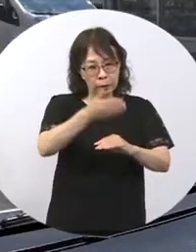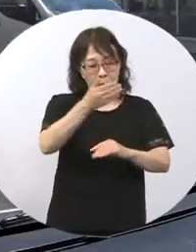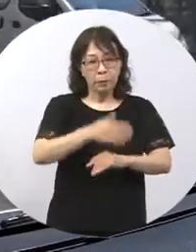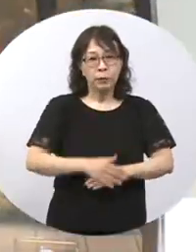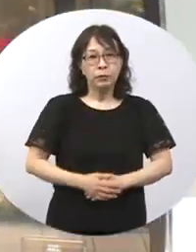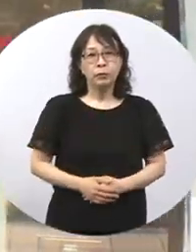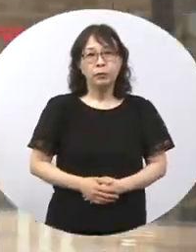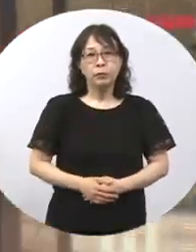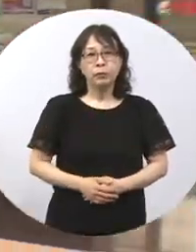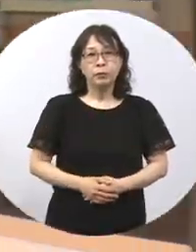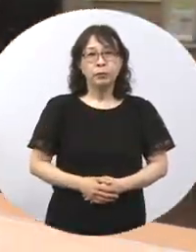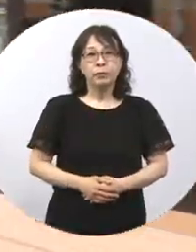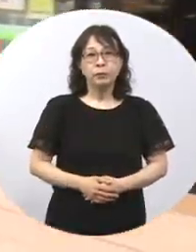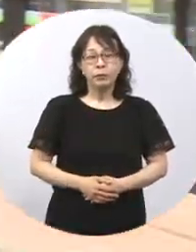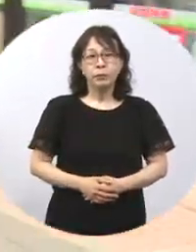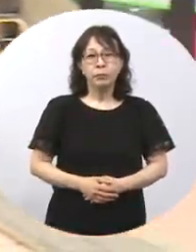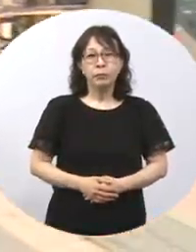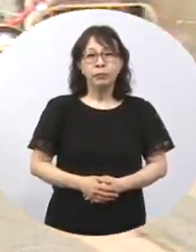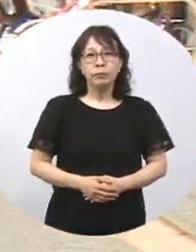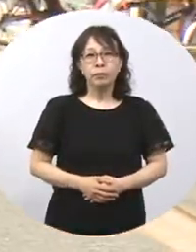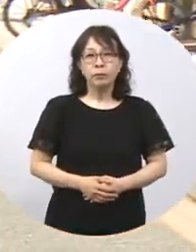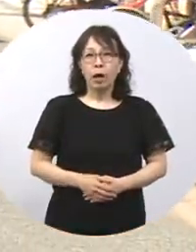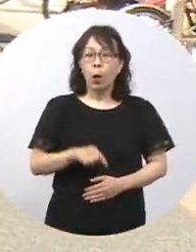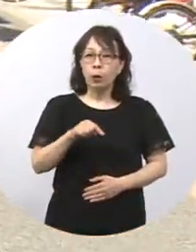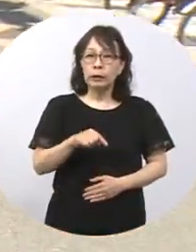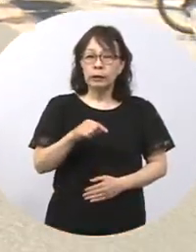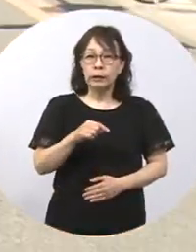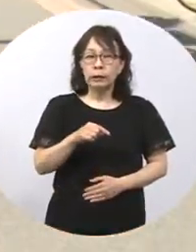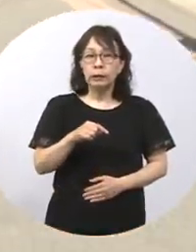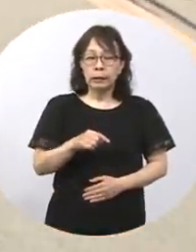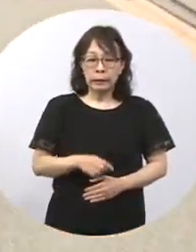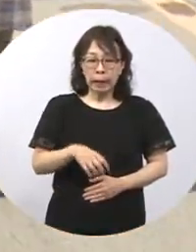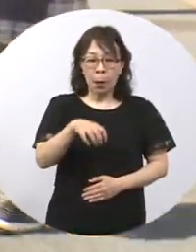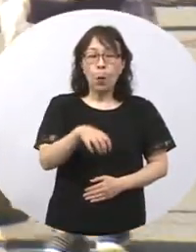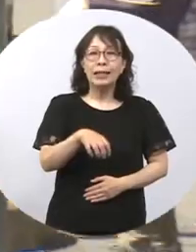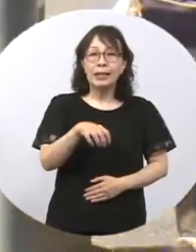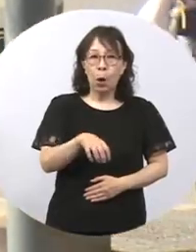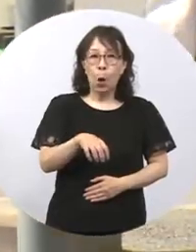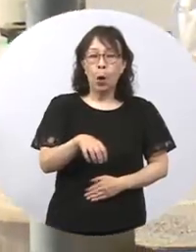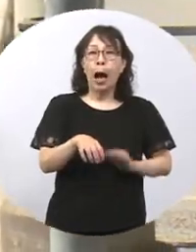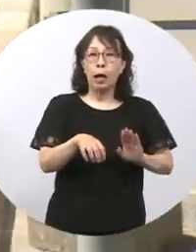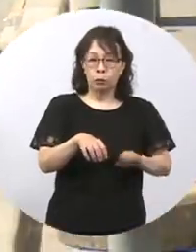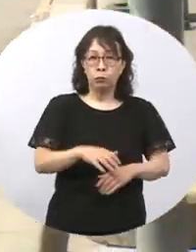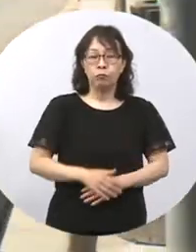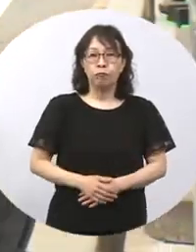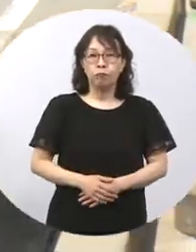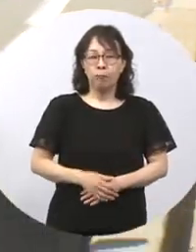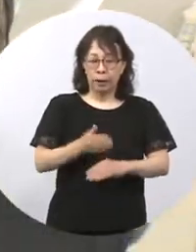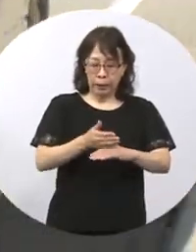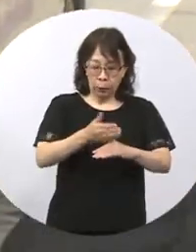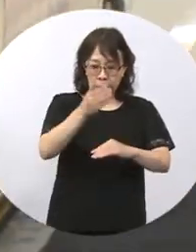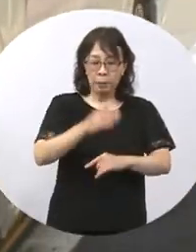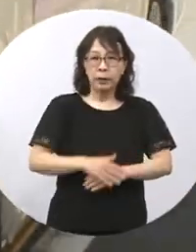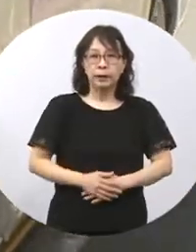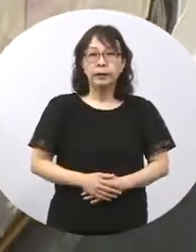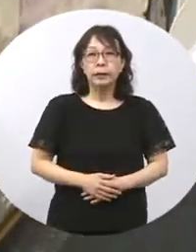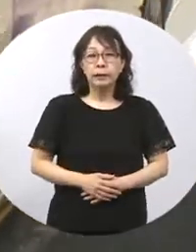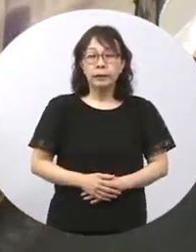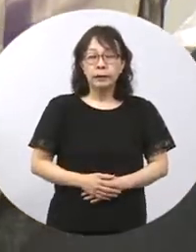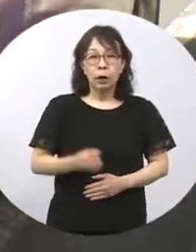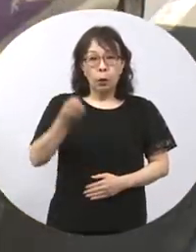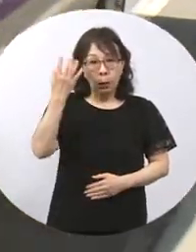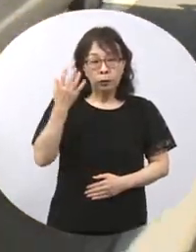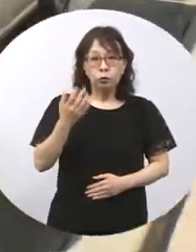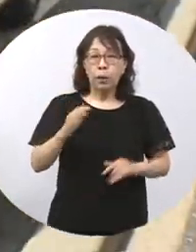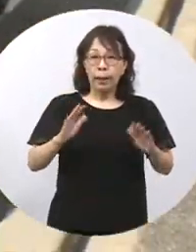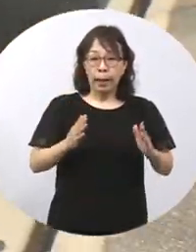。はい、こちらの方にポイントがありまして、 はい、 はい、ありがとうございました。お忘れもござい